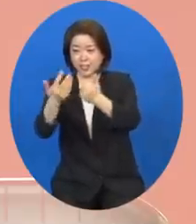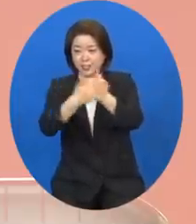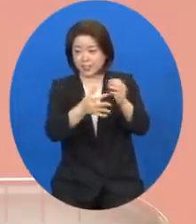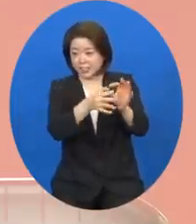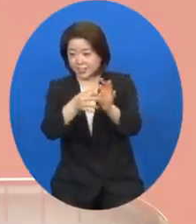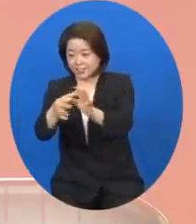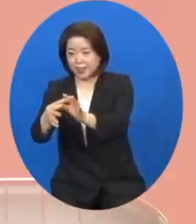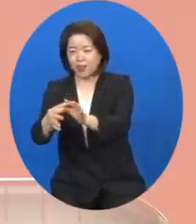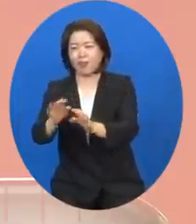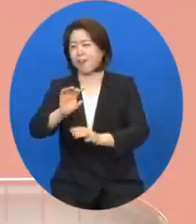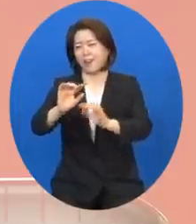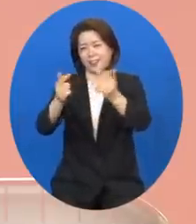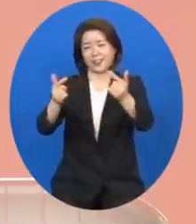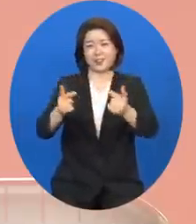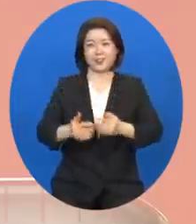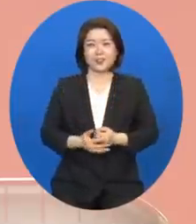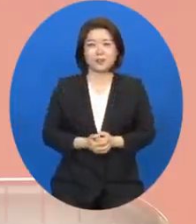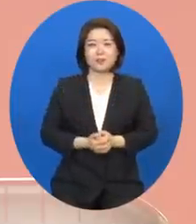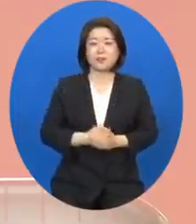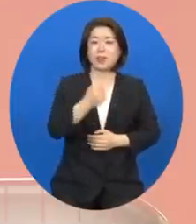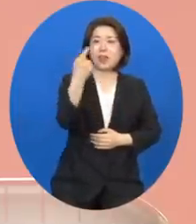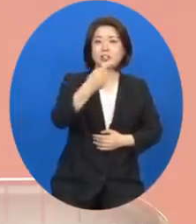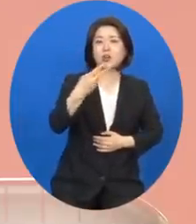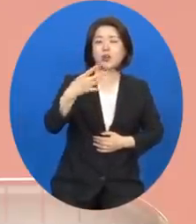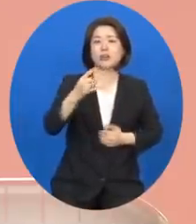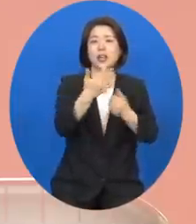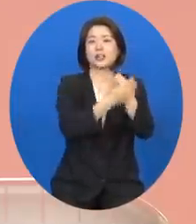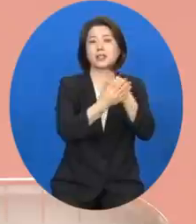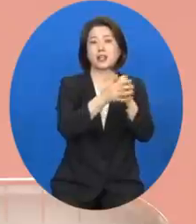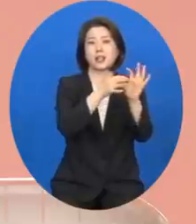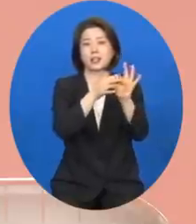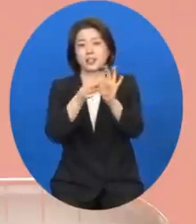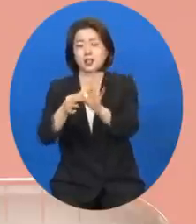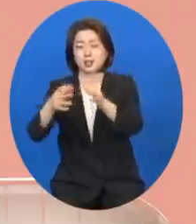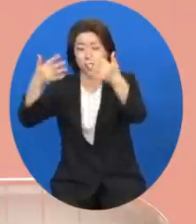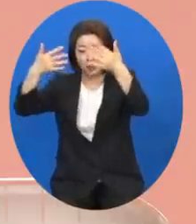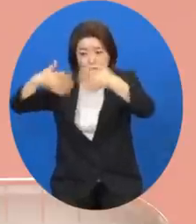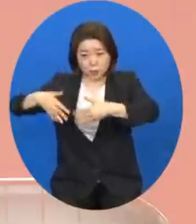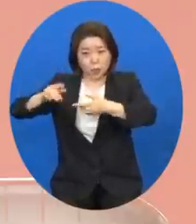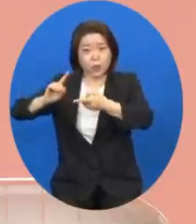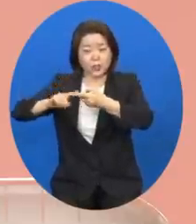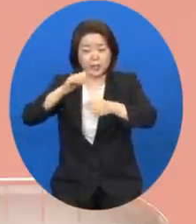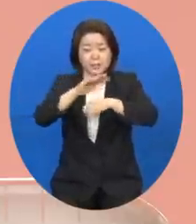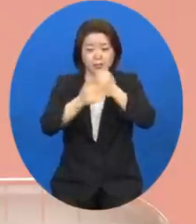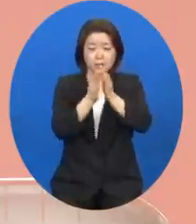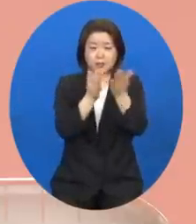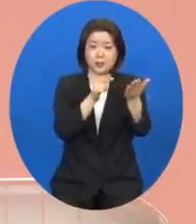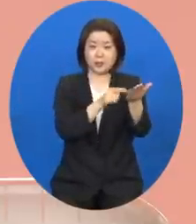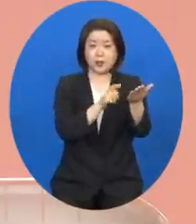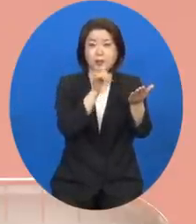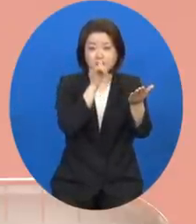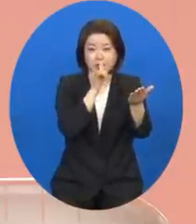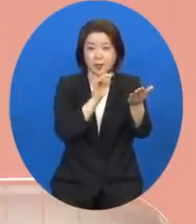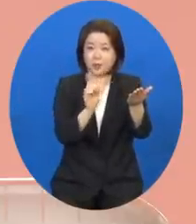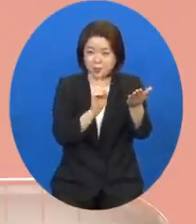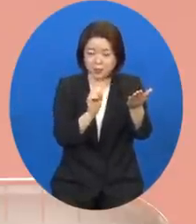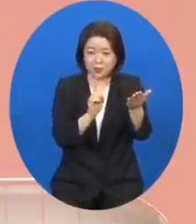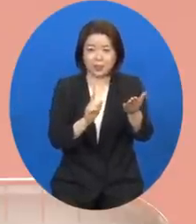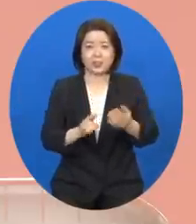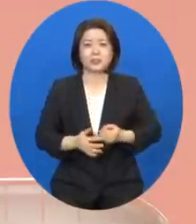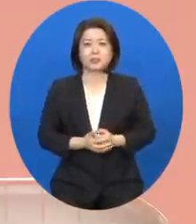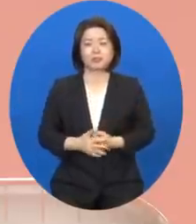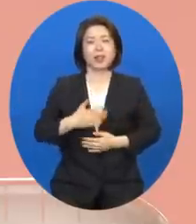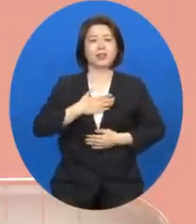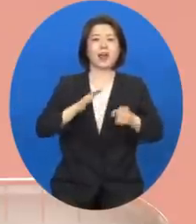아닙니다. 천대의 은혜가 이어지는 조건에 대하여 성경은 이렇게 말씀하세요.